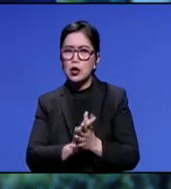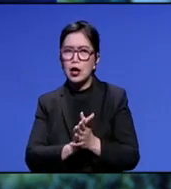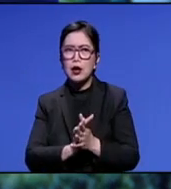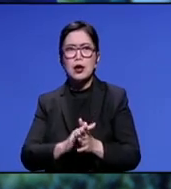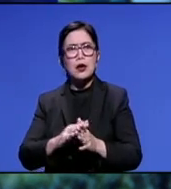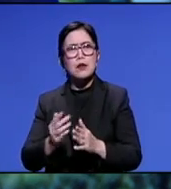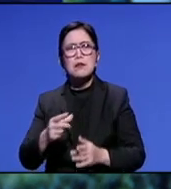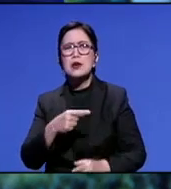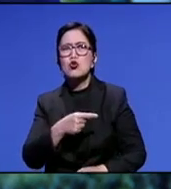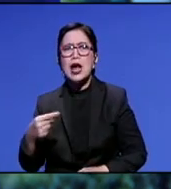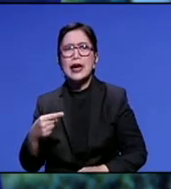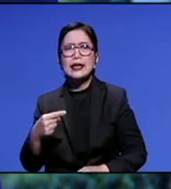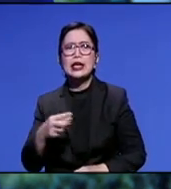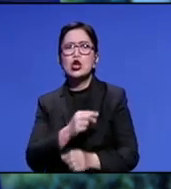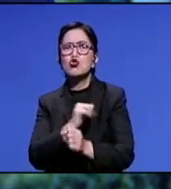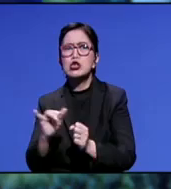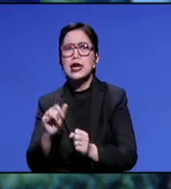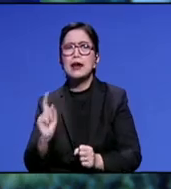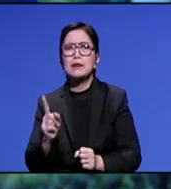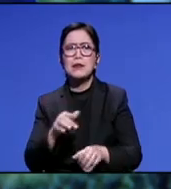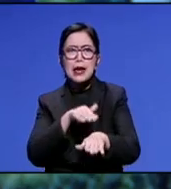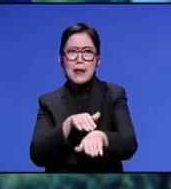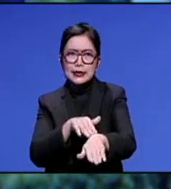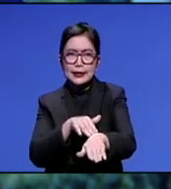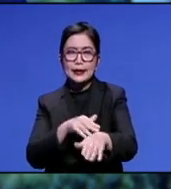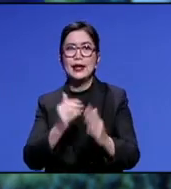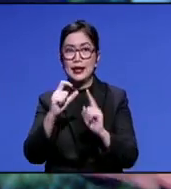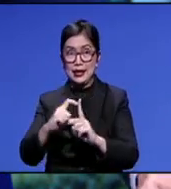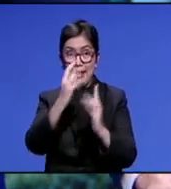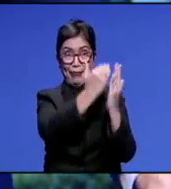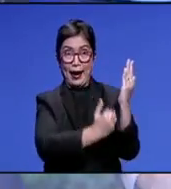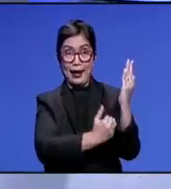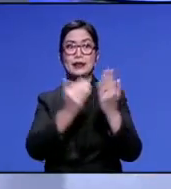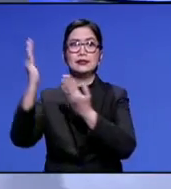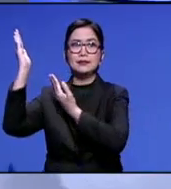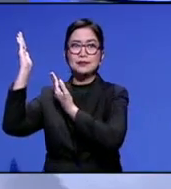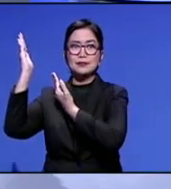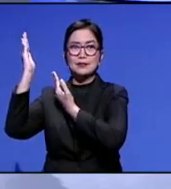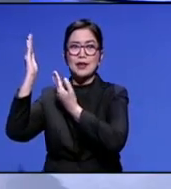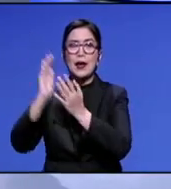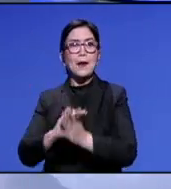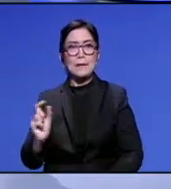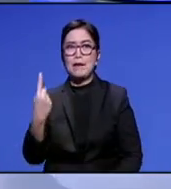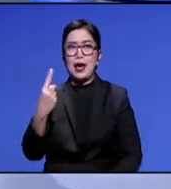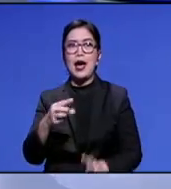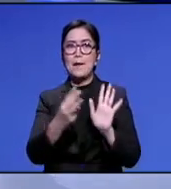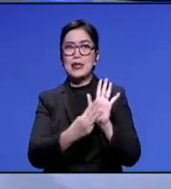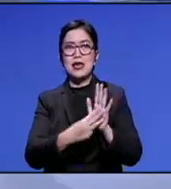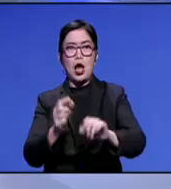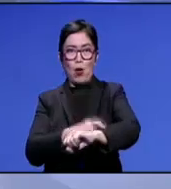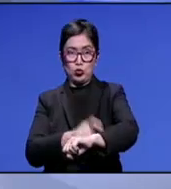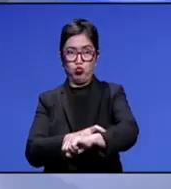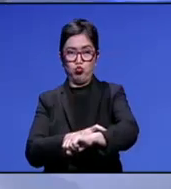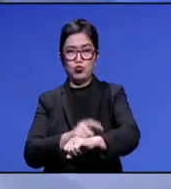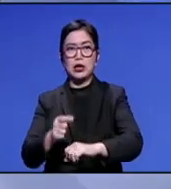akibat kemacetan nah kami rangkum beberapa faktanya dalam grafis berikut ini pemirsa yang pertama adalah masalah waktu tempuh